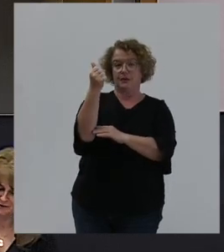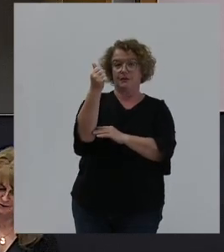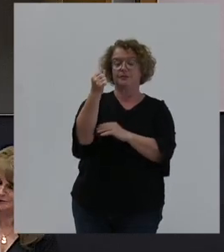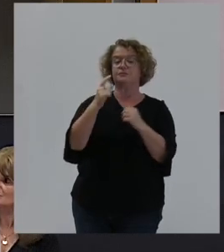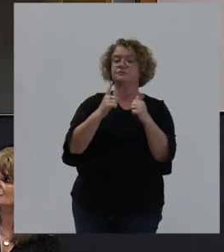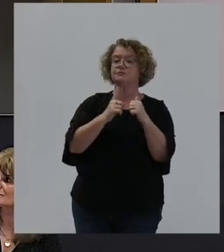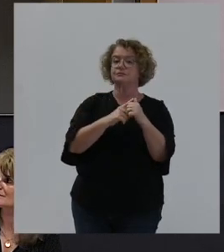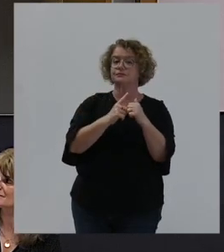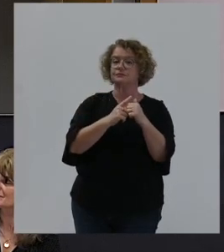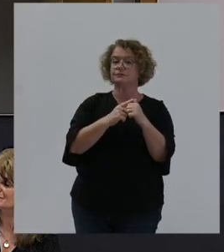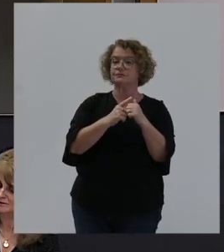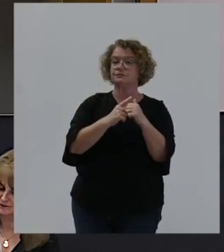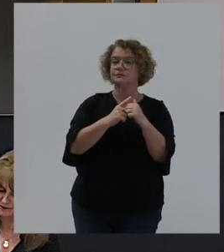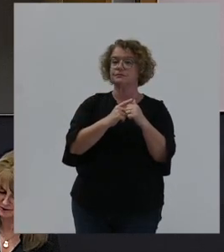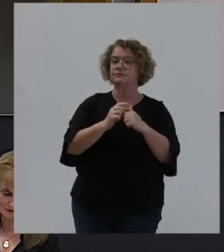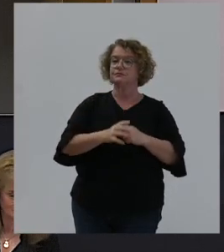jamais